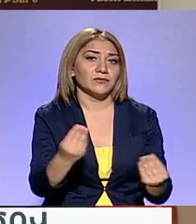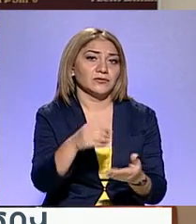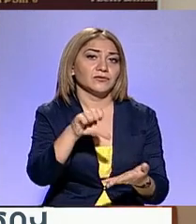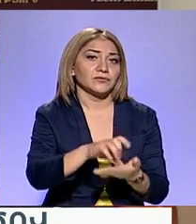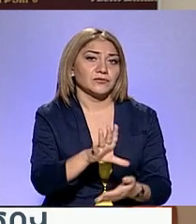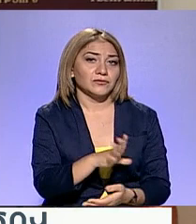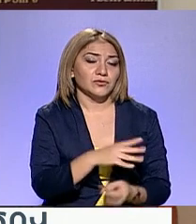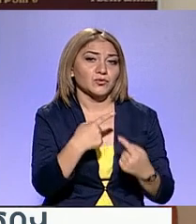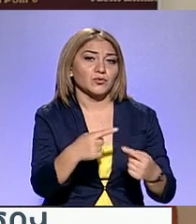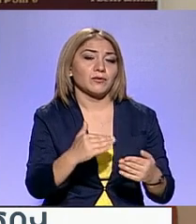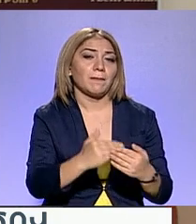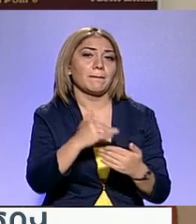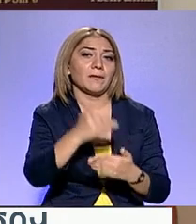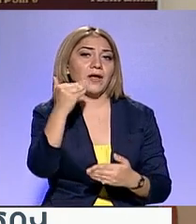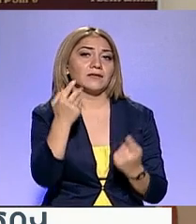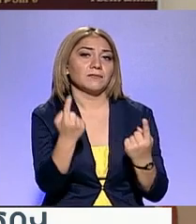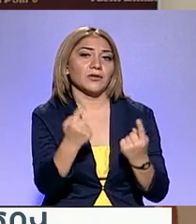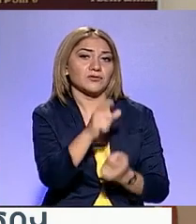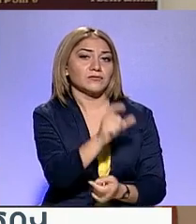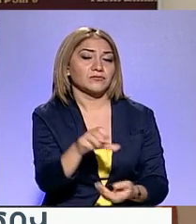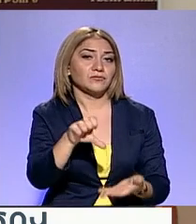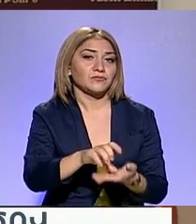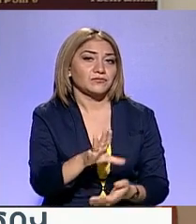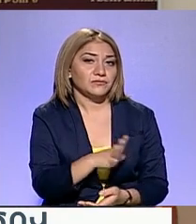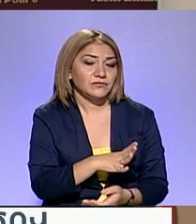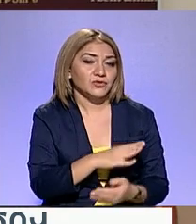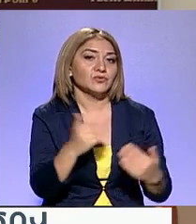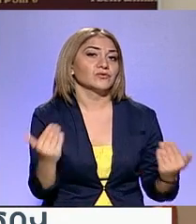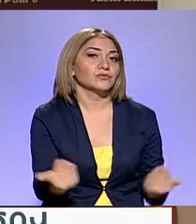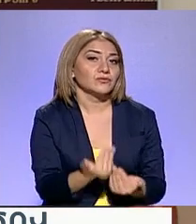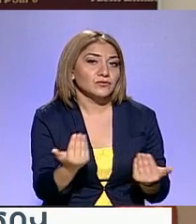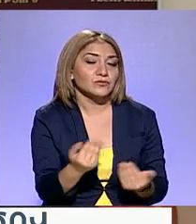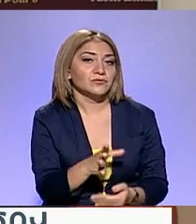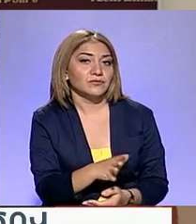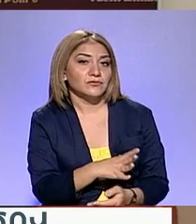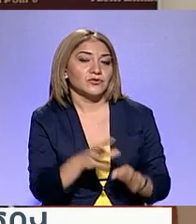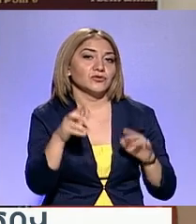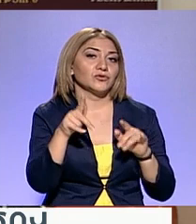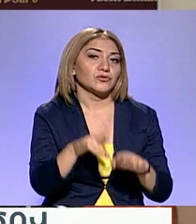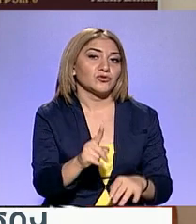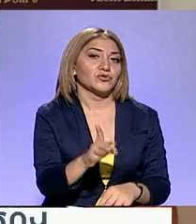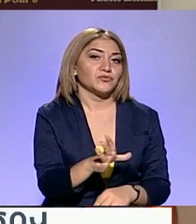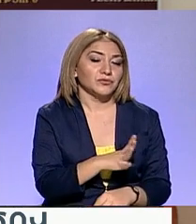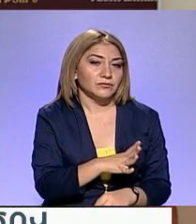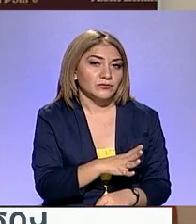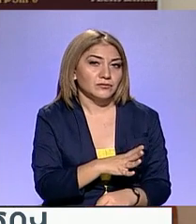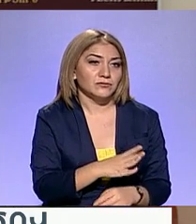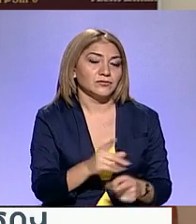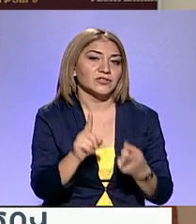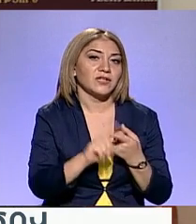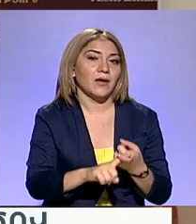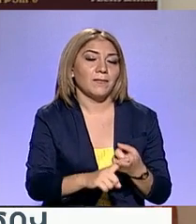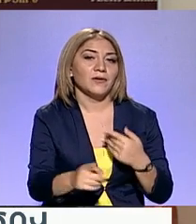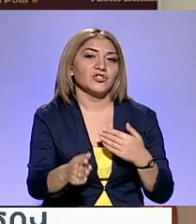են եղել նաեւ այլ բարձրաշրջան պաշտոնատար անձի, որոնց ինքնությունը նրանց գործողությունների բնույթը եւ առնչության